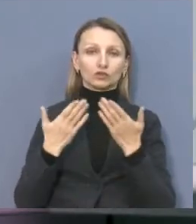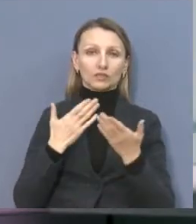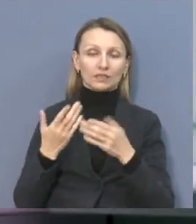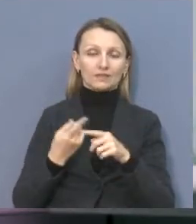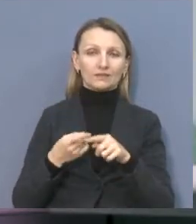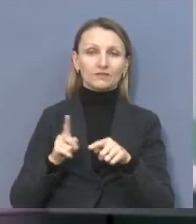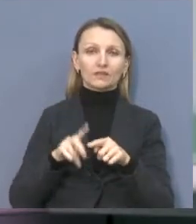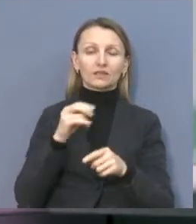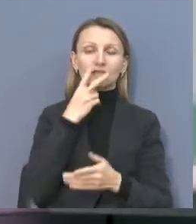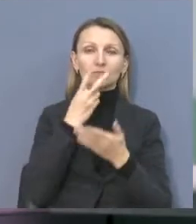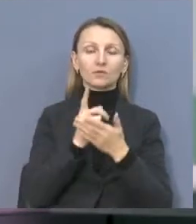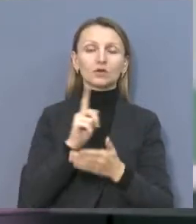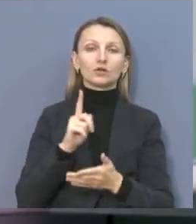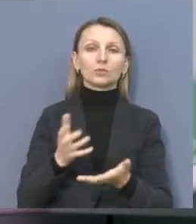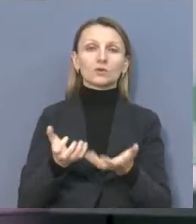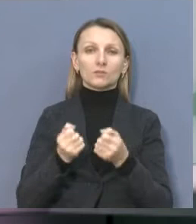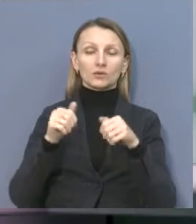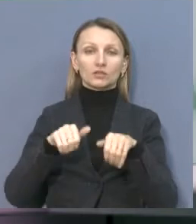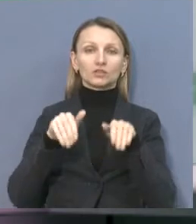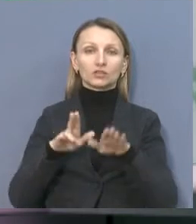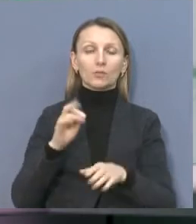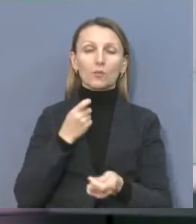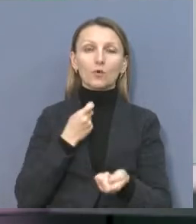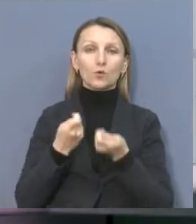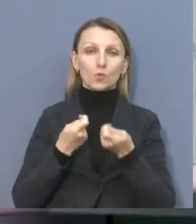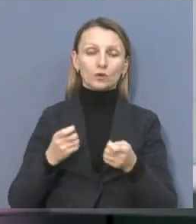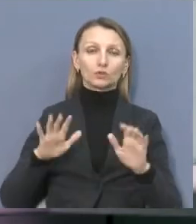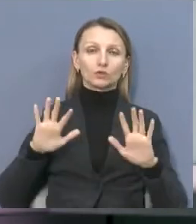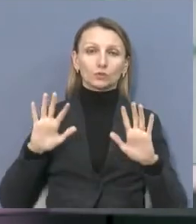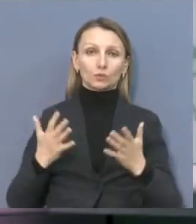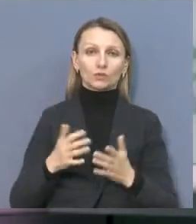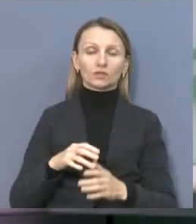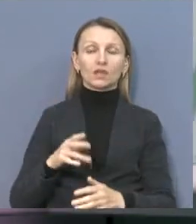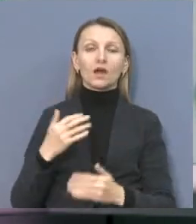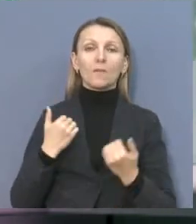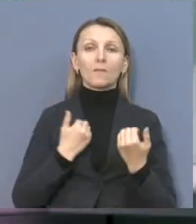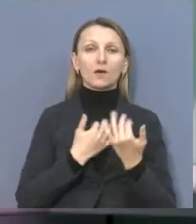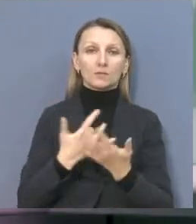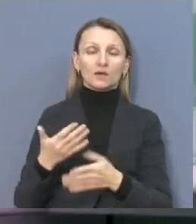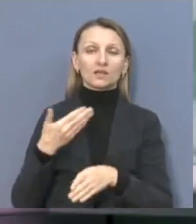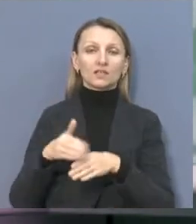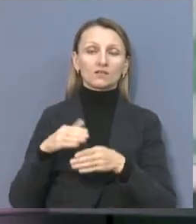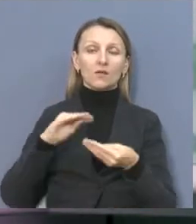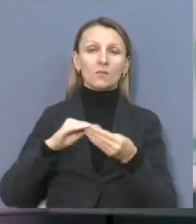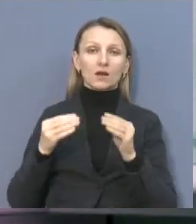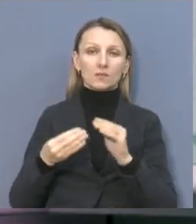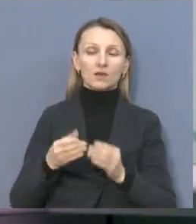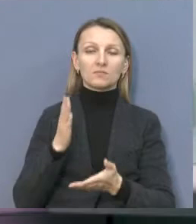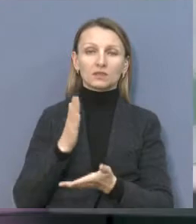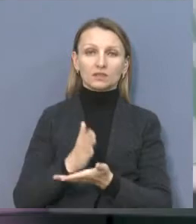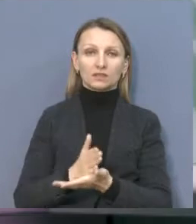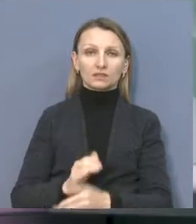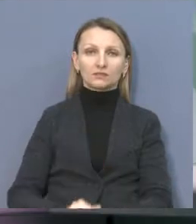на то что принимаются соответствующие меры по урегулированию ситуации на рынке потребительского кредитования проблемы в этой сфере все еще